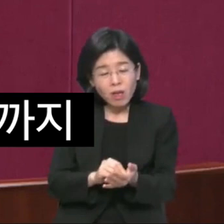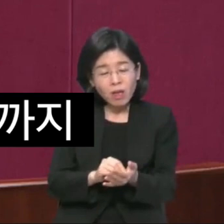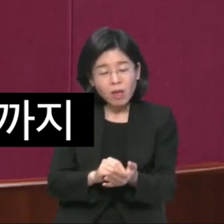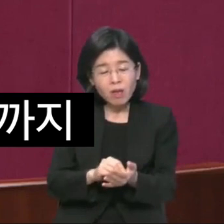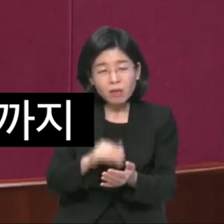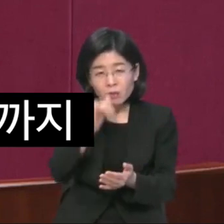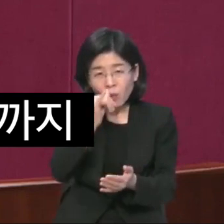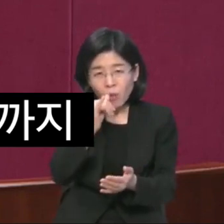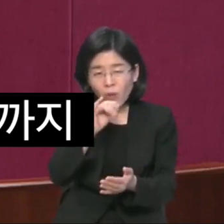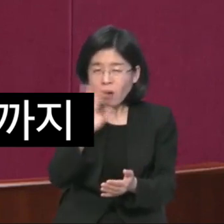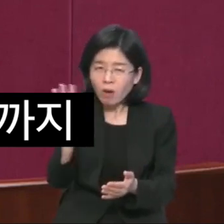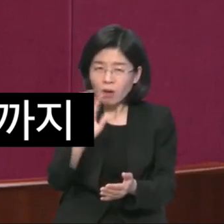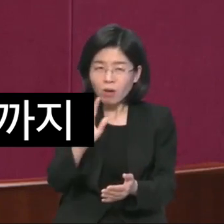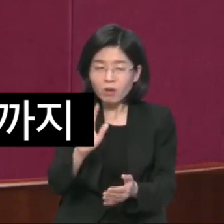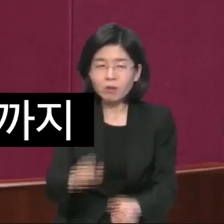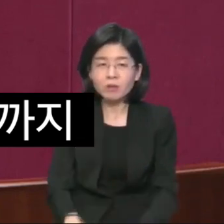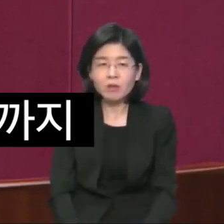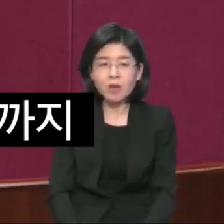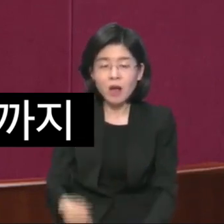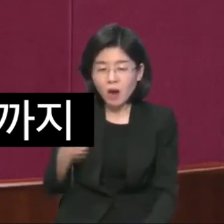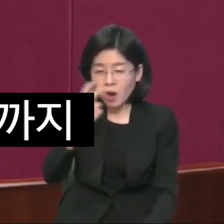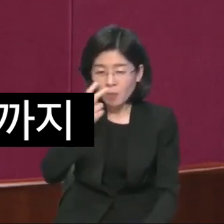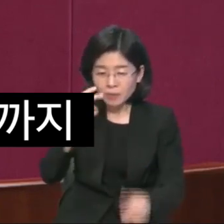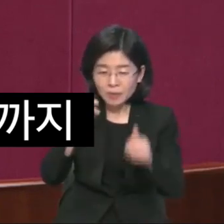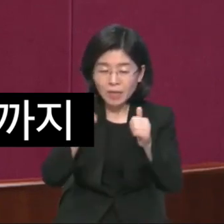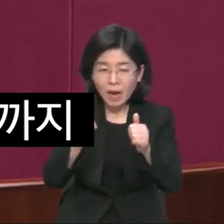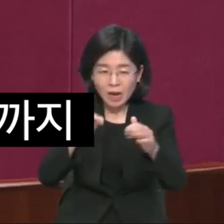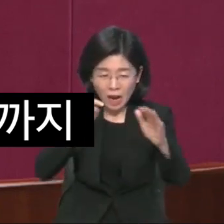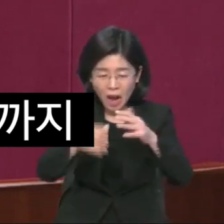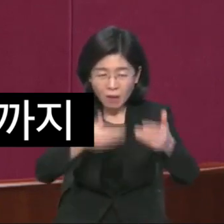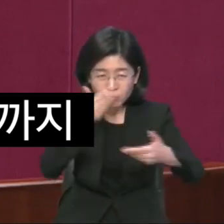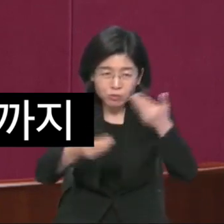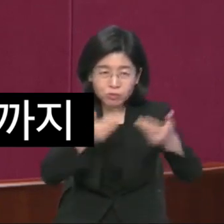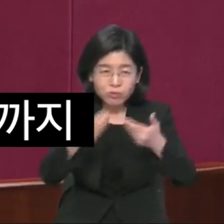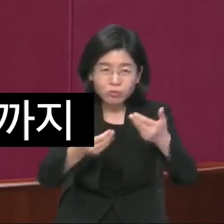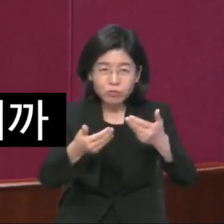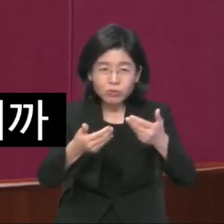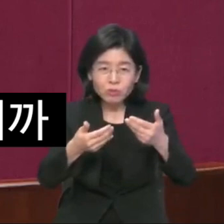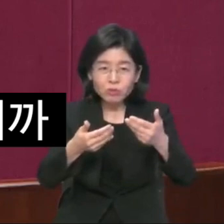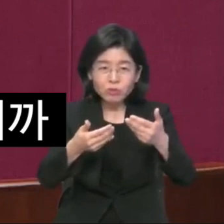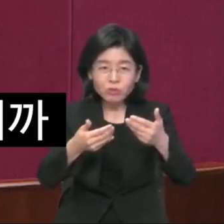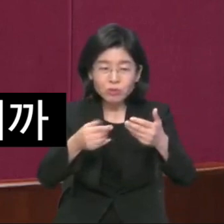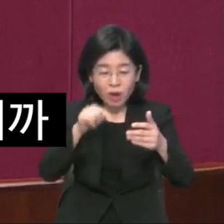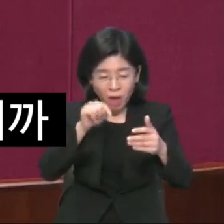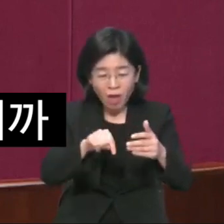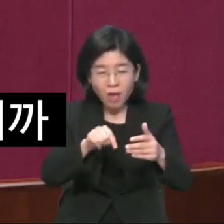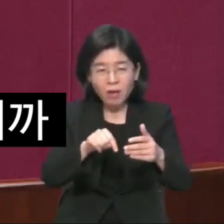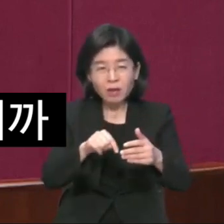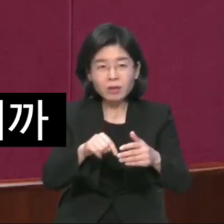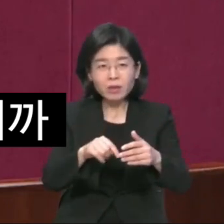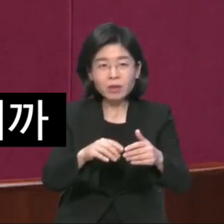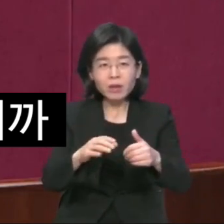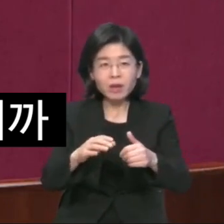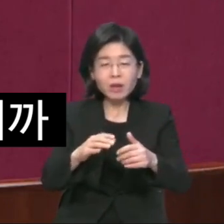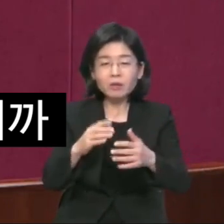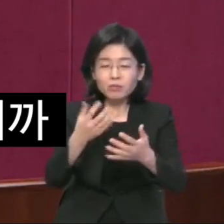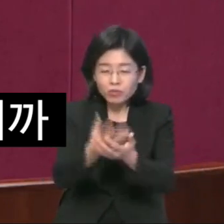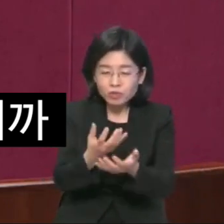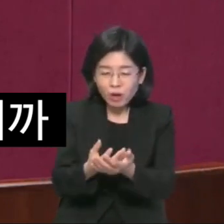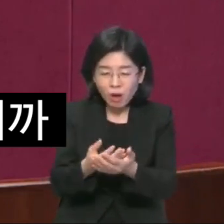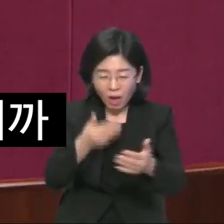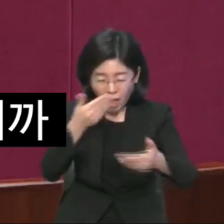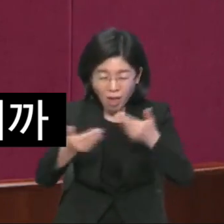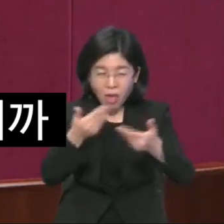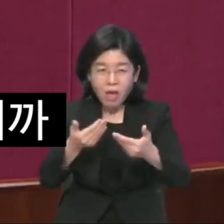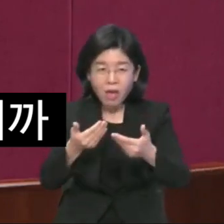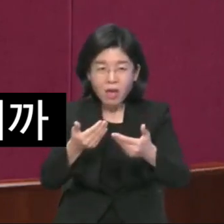검찰 공소장을 앞세워 조사하고 내부 검토 문건까지 공개하며 이적 행위라 몰아갈